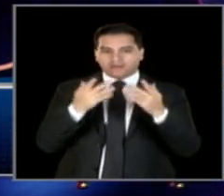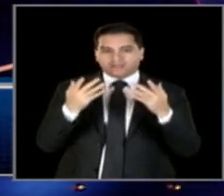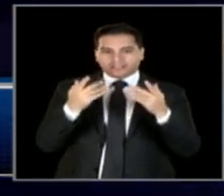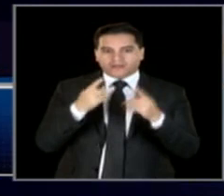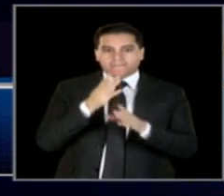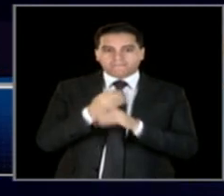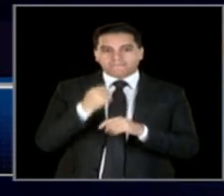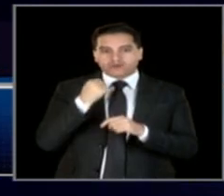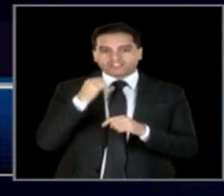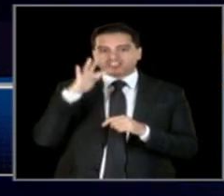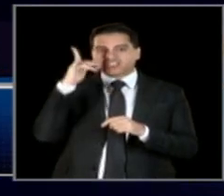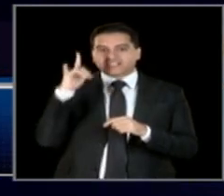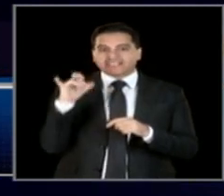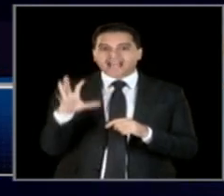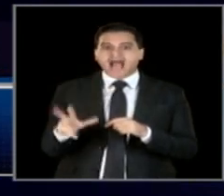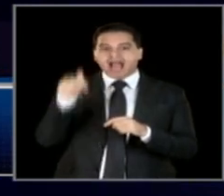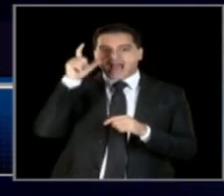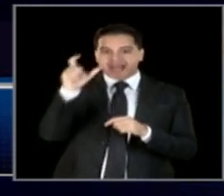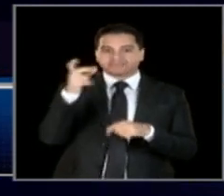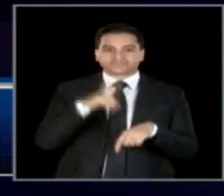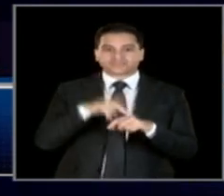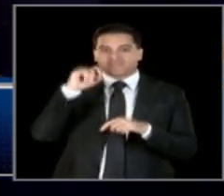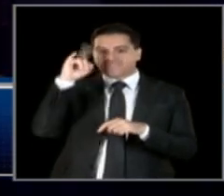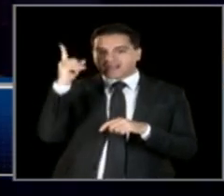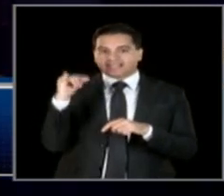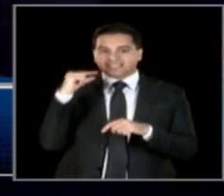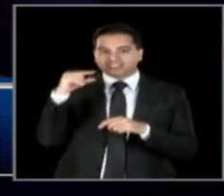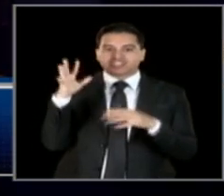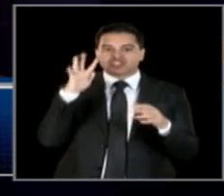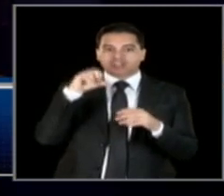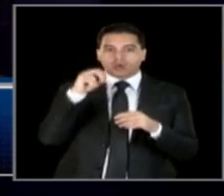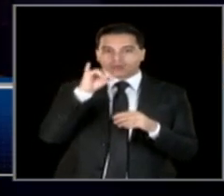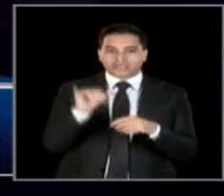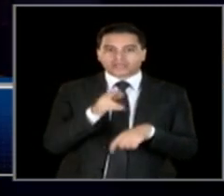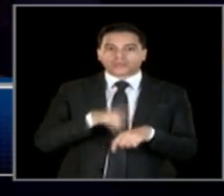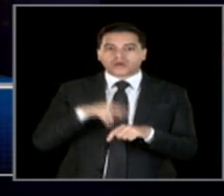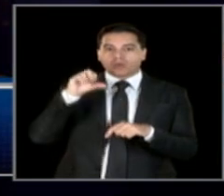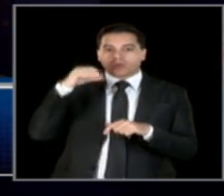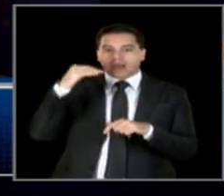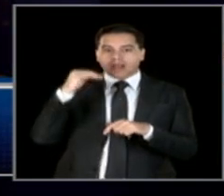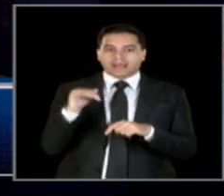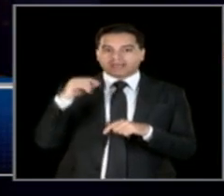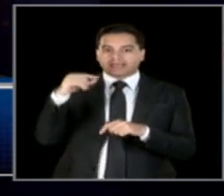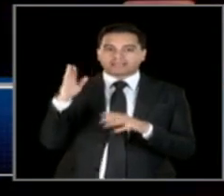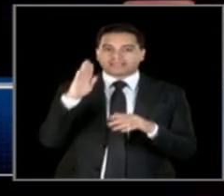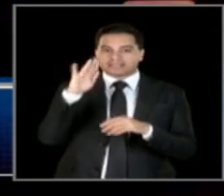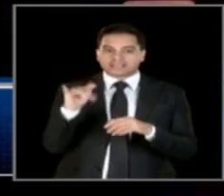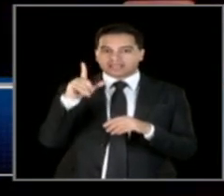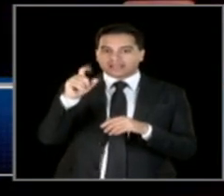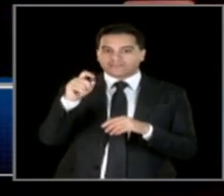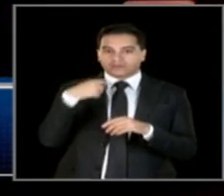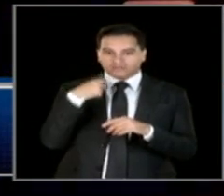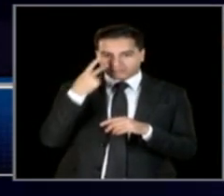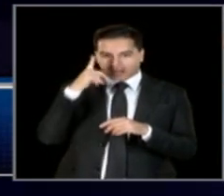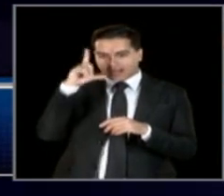بطولة شريهان، فريد شوقي، هشام سليم، وحيد سيف. ما عنديش إجابة صحيحة. مين؟ لينين